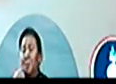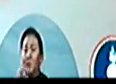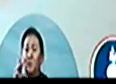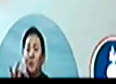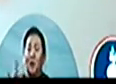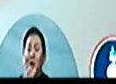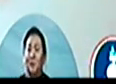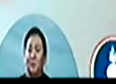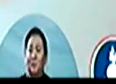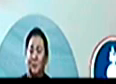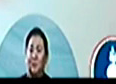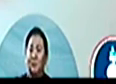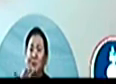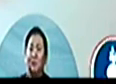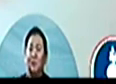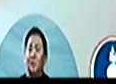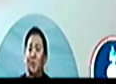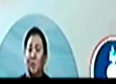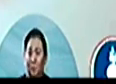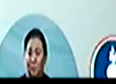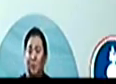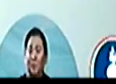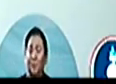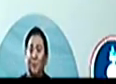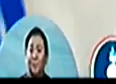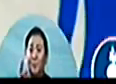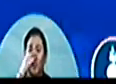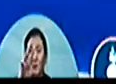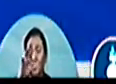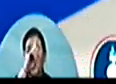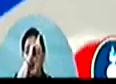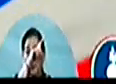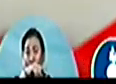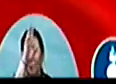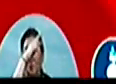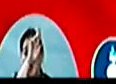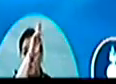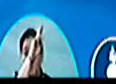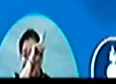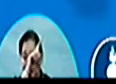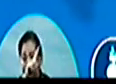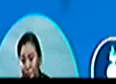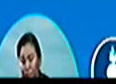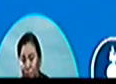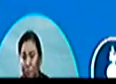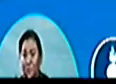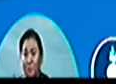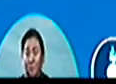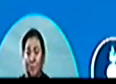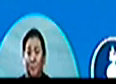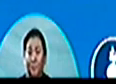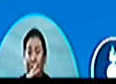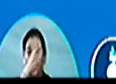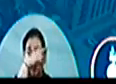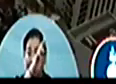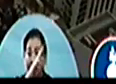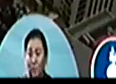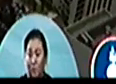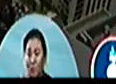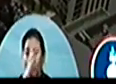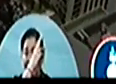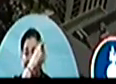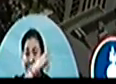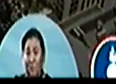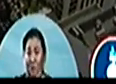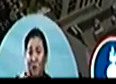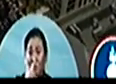хариуцлага хүлээхгүйгээр Монголд хуулийн шударга бас үйлчлэхгүй, тогтохгүй. Иргэний шийддэг нийгэм.